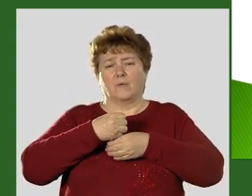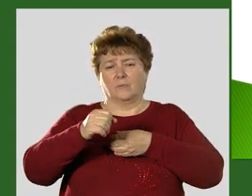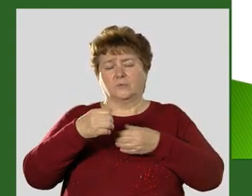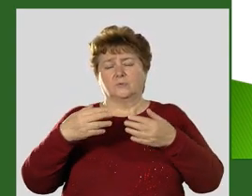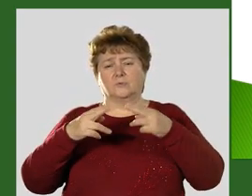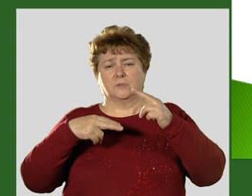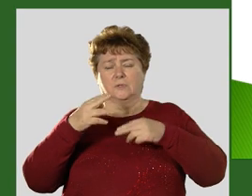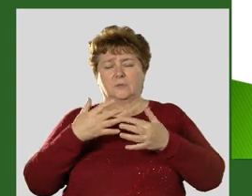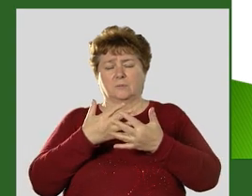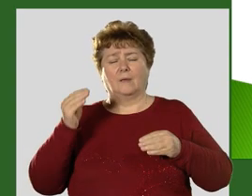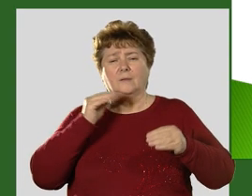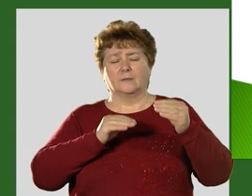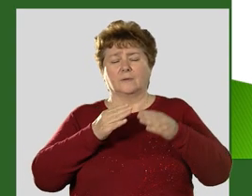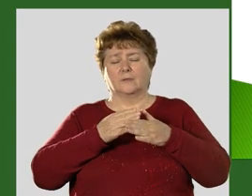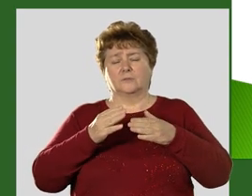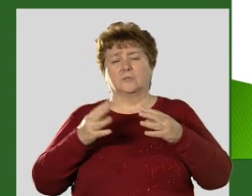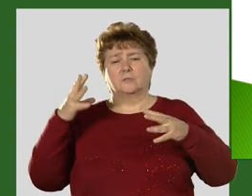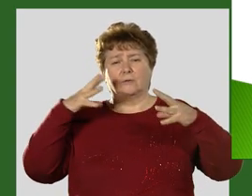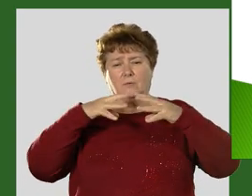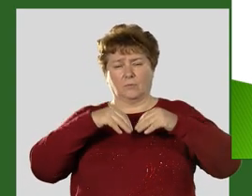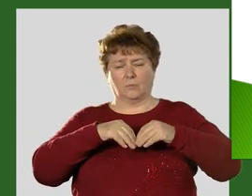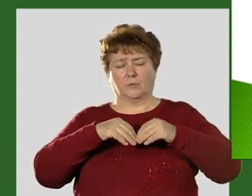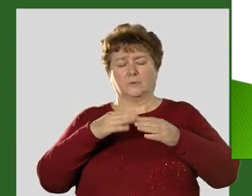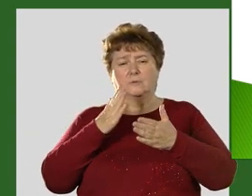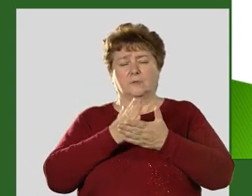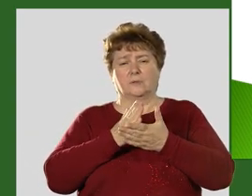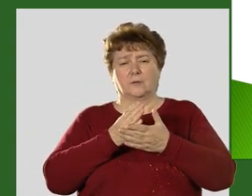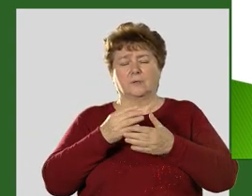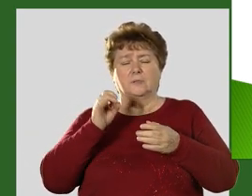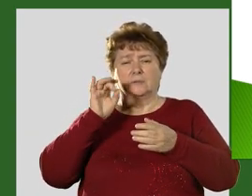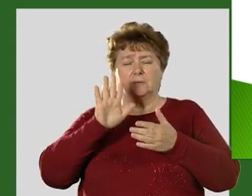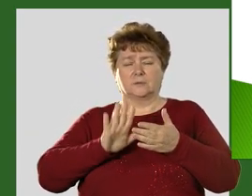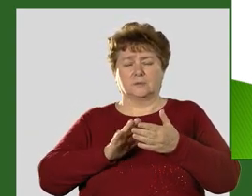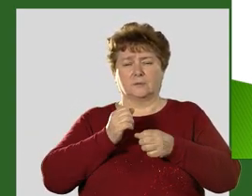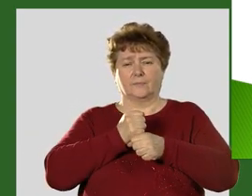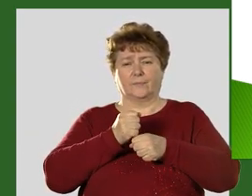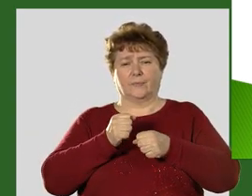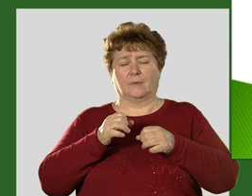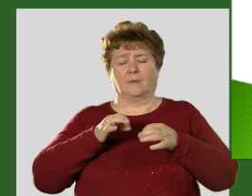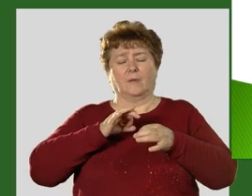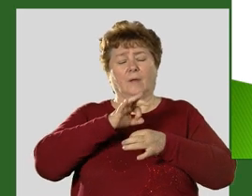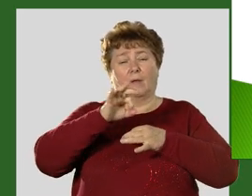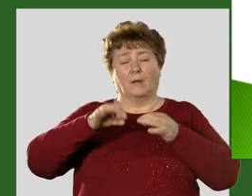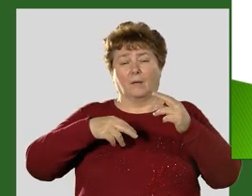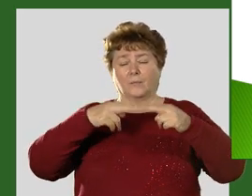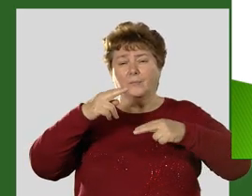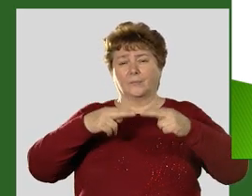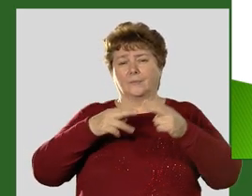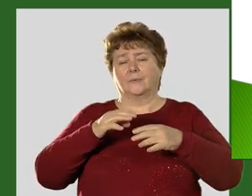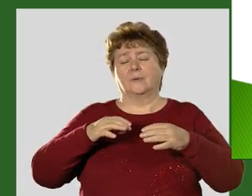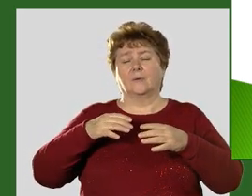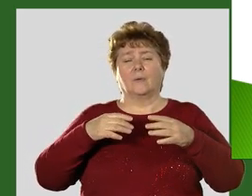строительных материалов. Составной частью комплекса является производство стекла. Архитектуру городов,